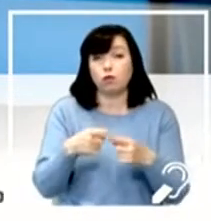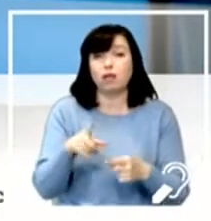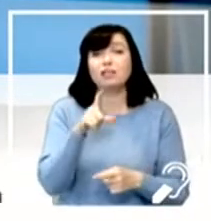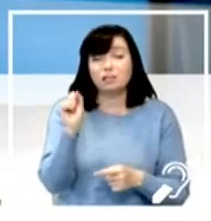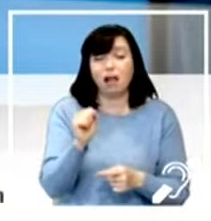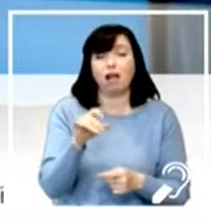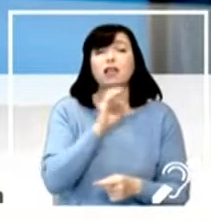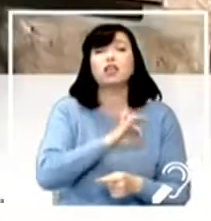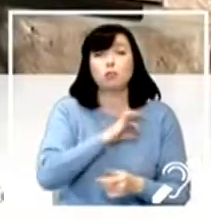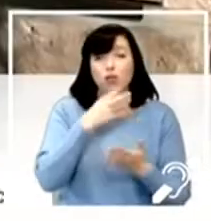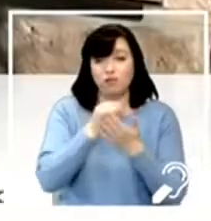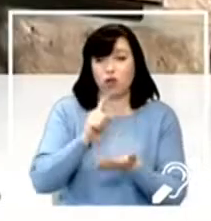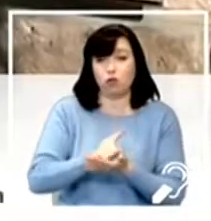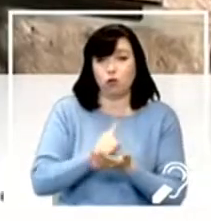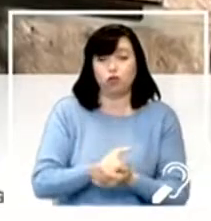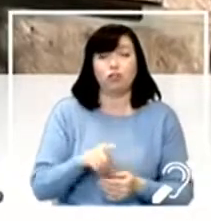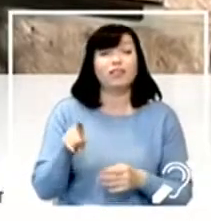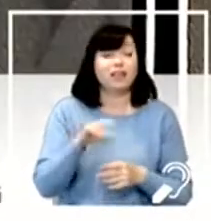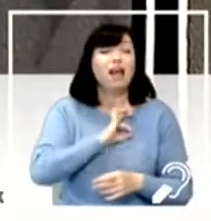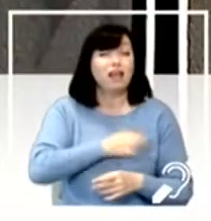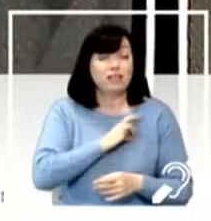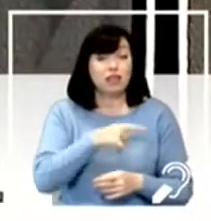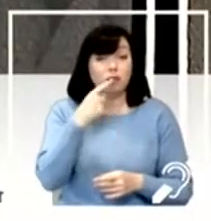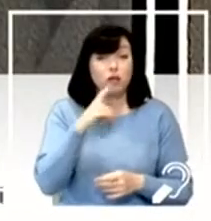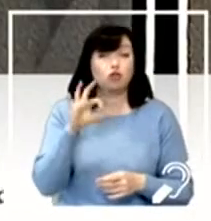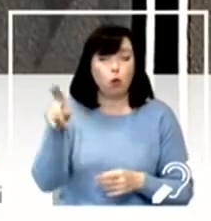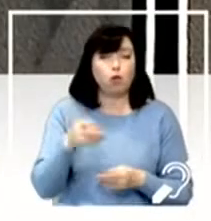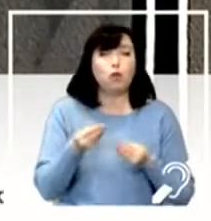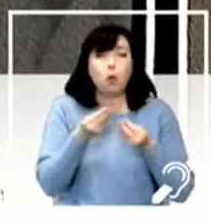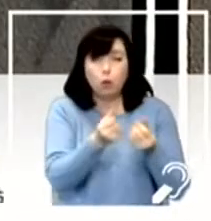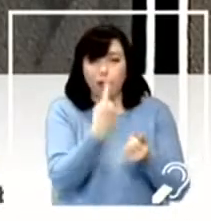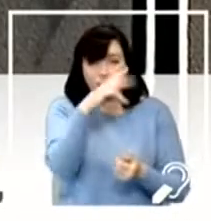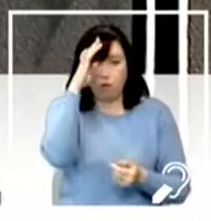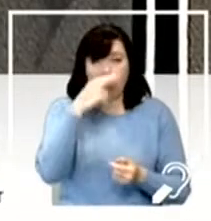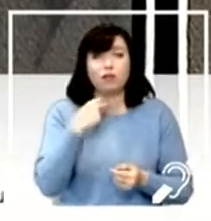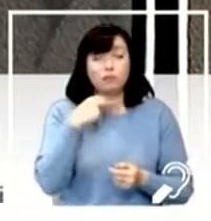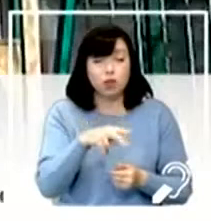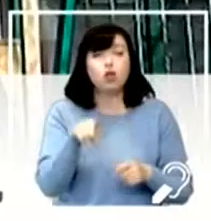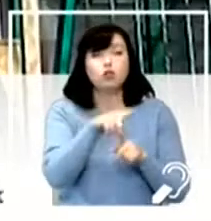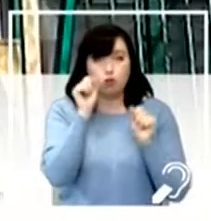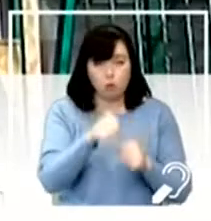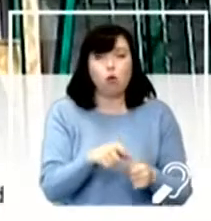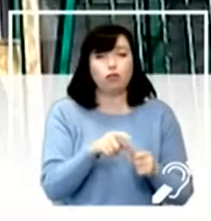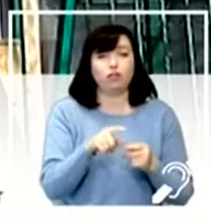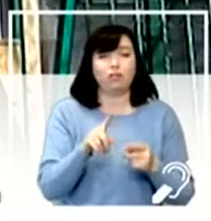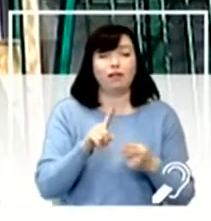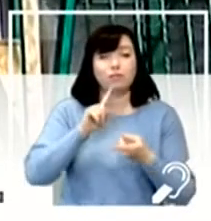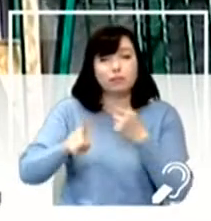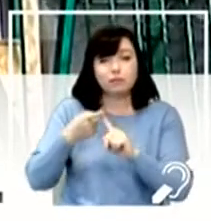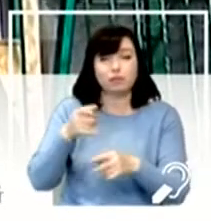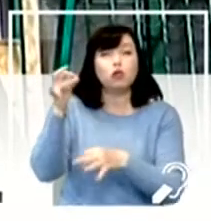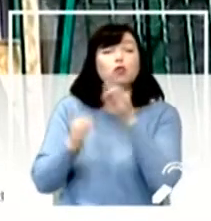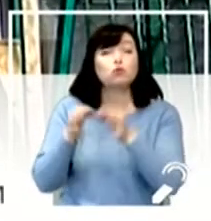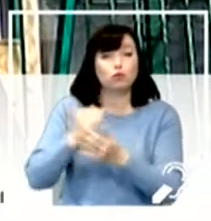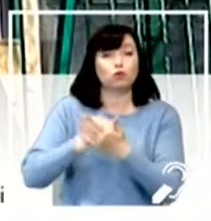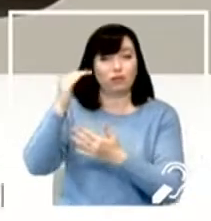de influență. Potrivit anchetatorilor, el ar fi convins pe un deținut că poate influența o decizie a magistraților de la